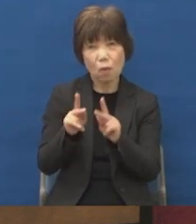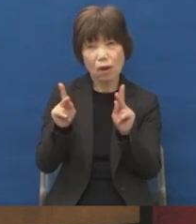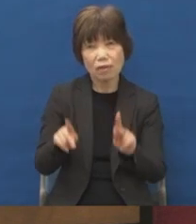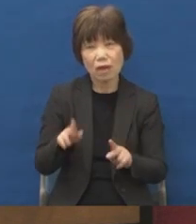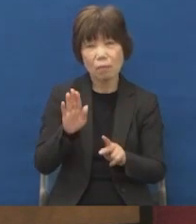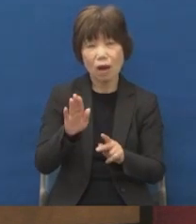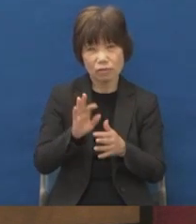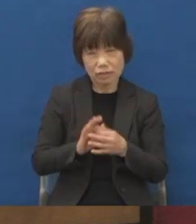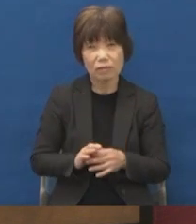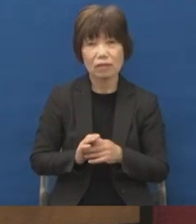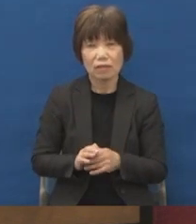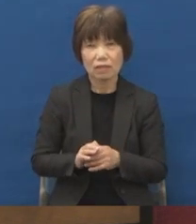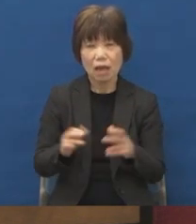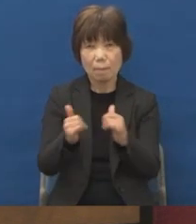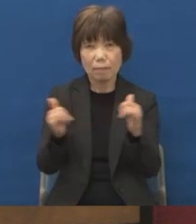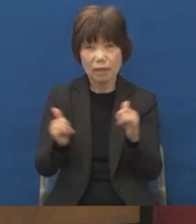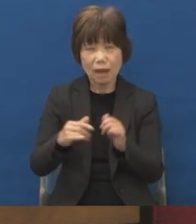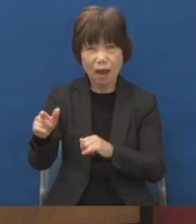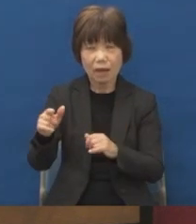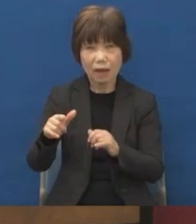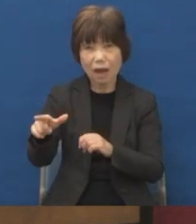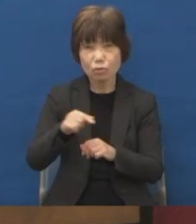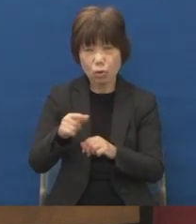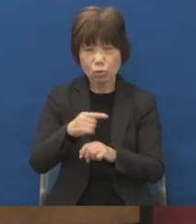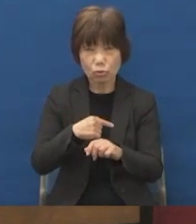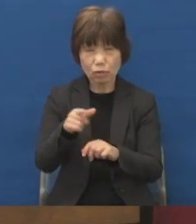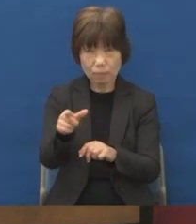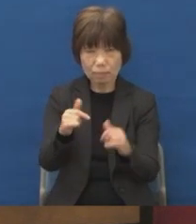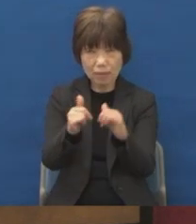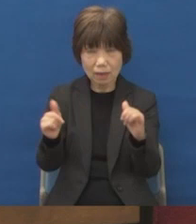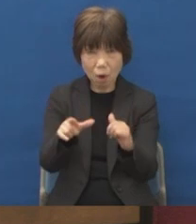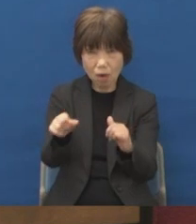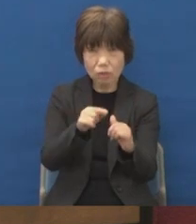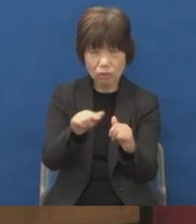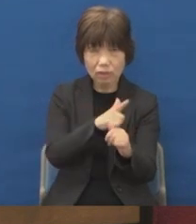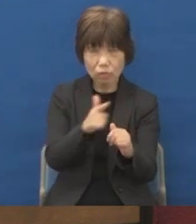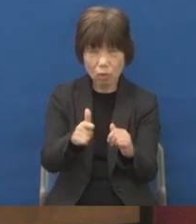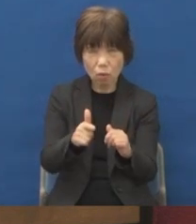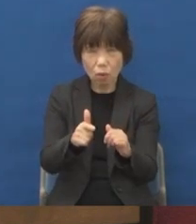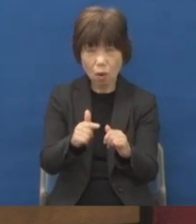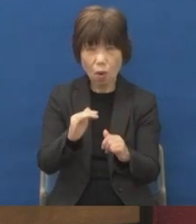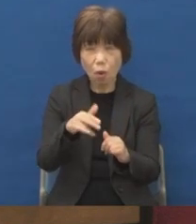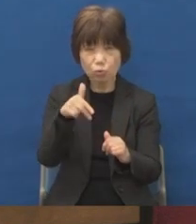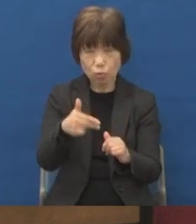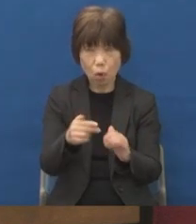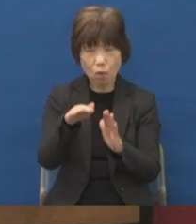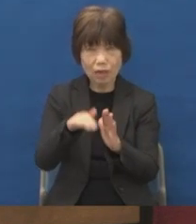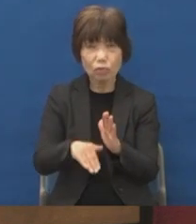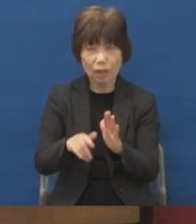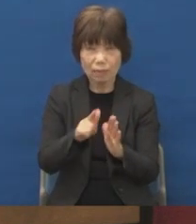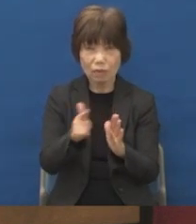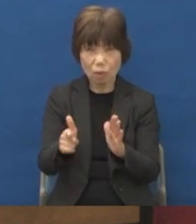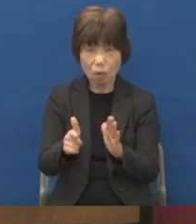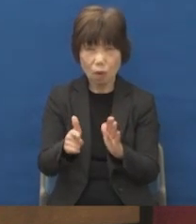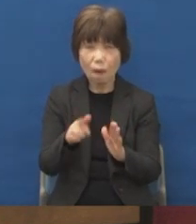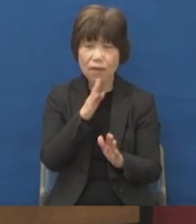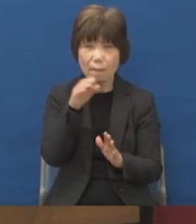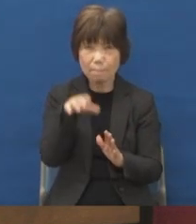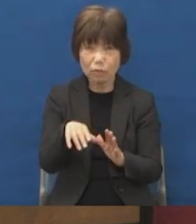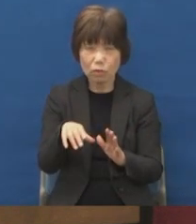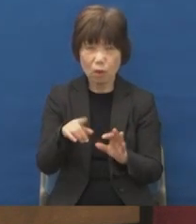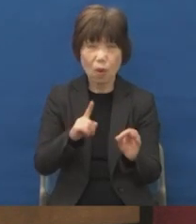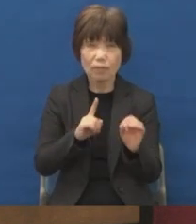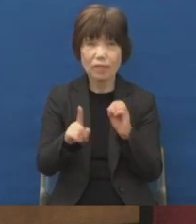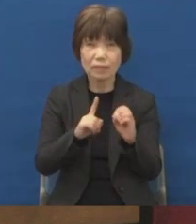活力の導入やスマートフォンアプリのリリースによるコスト削減をはじめ、現場でのデジタル化の検討を進